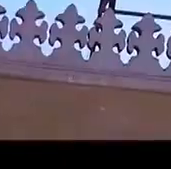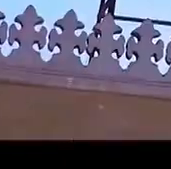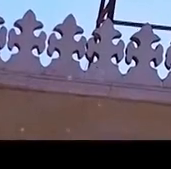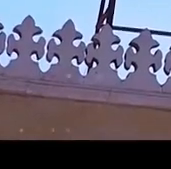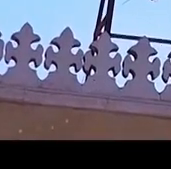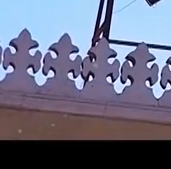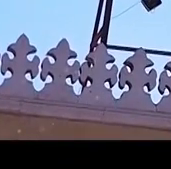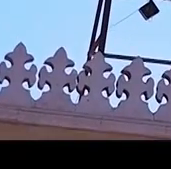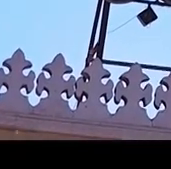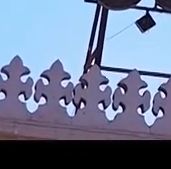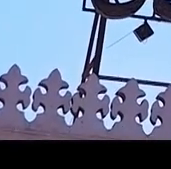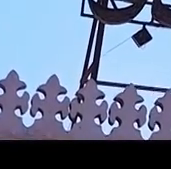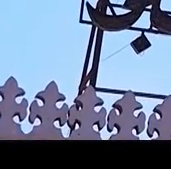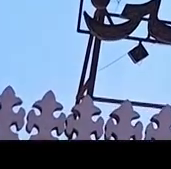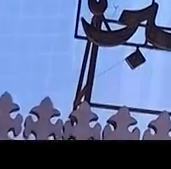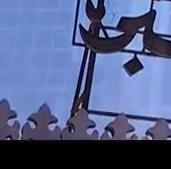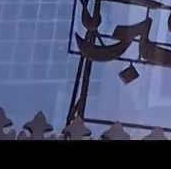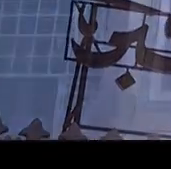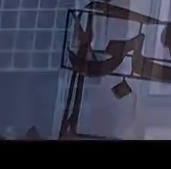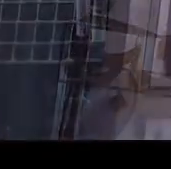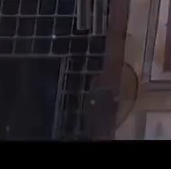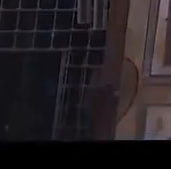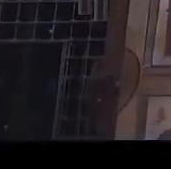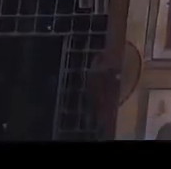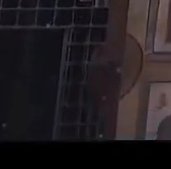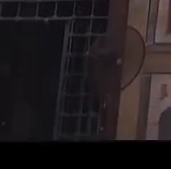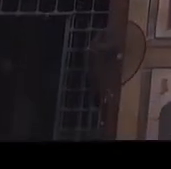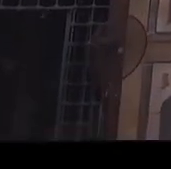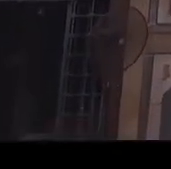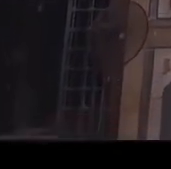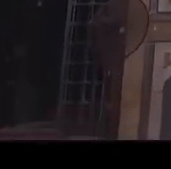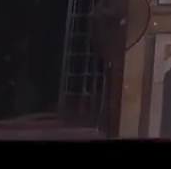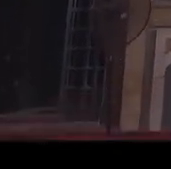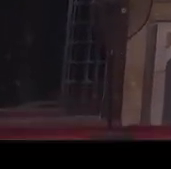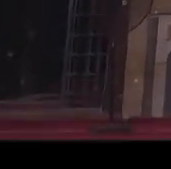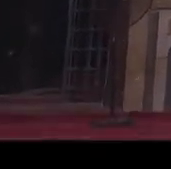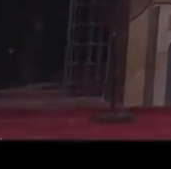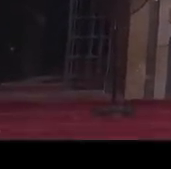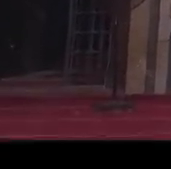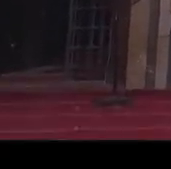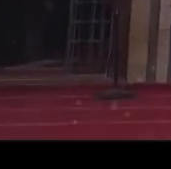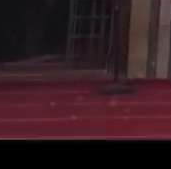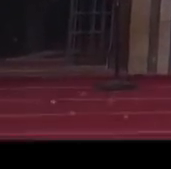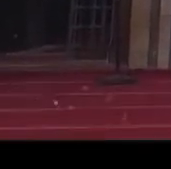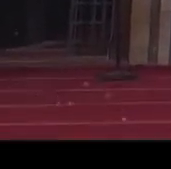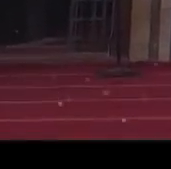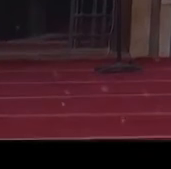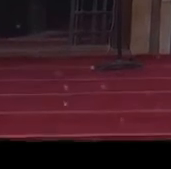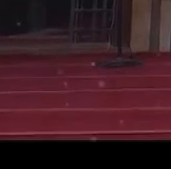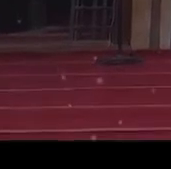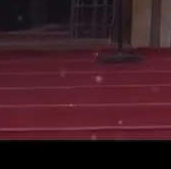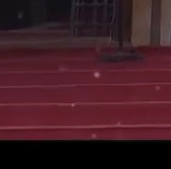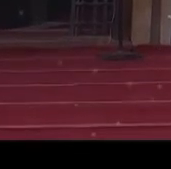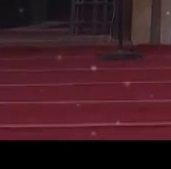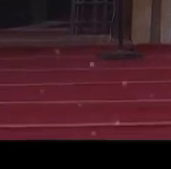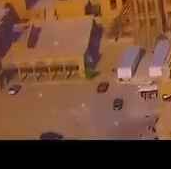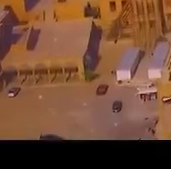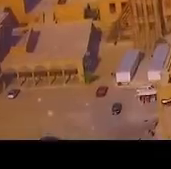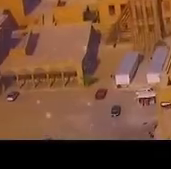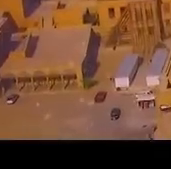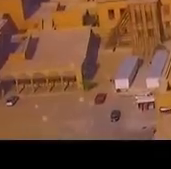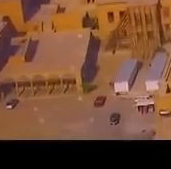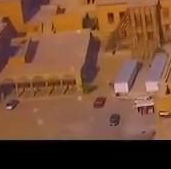يرام يا خير الحافظين ويا مجيب السائلين واخر دعوانا